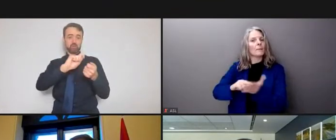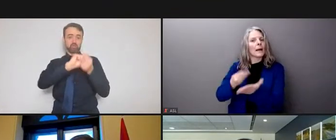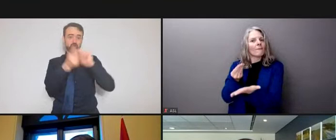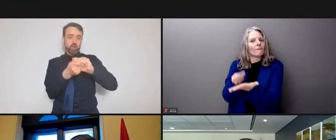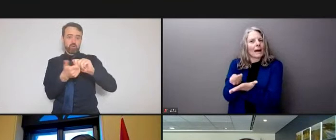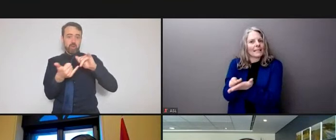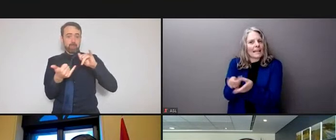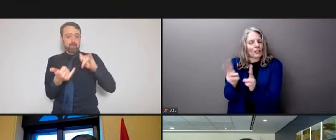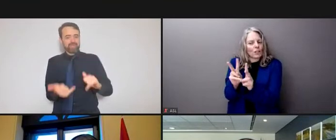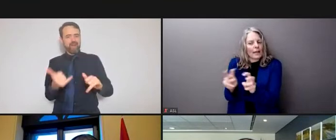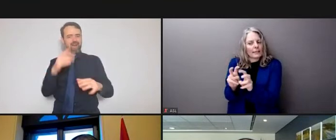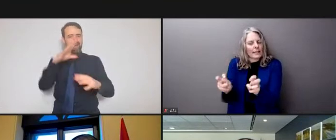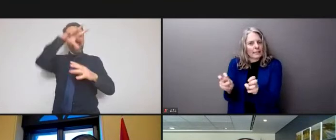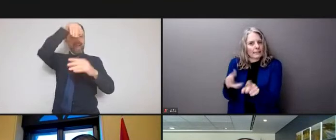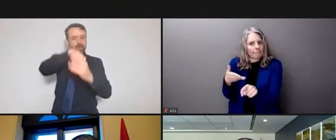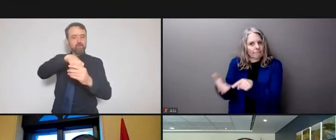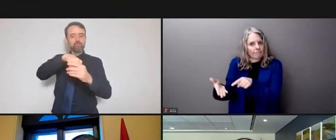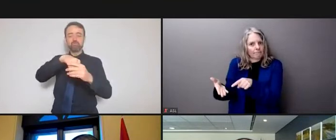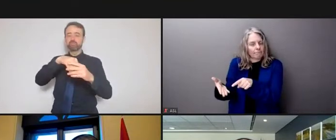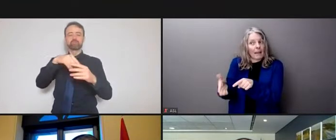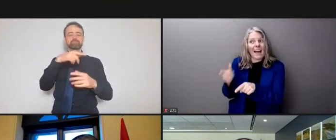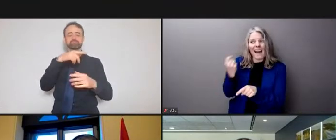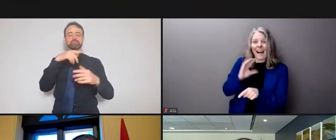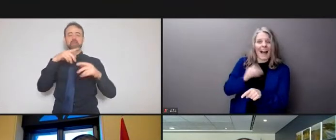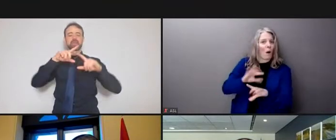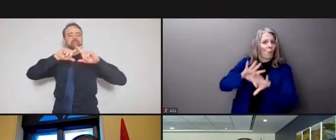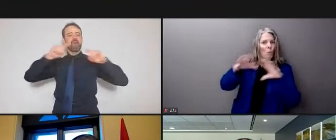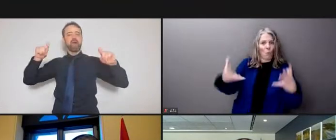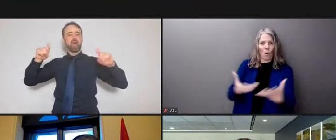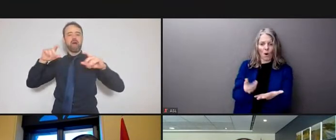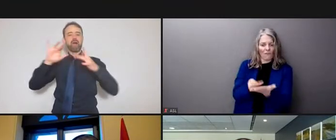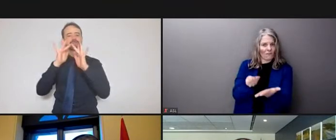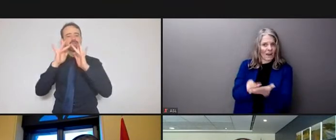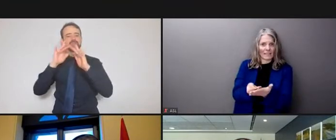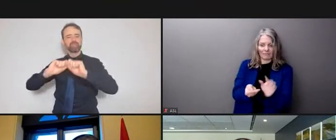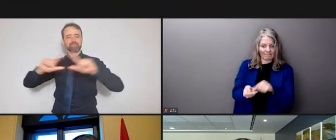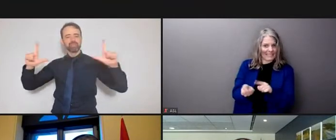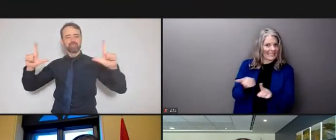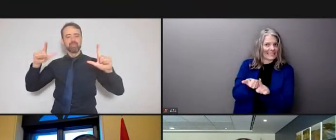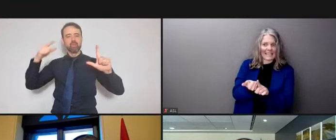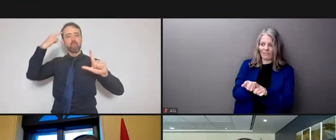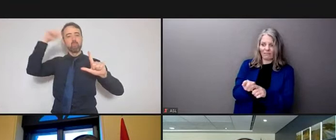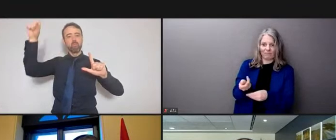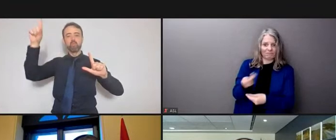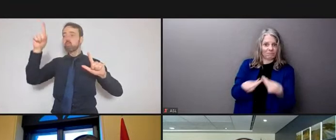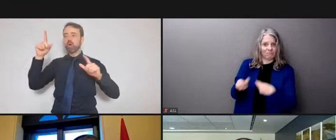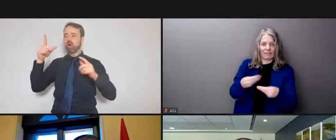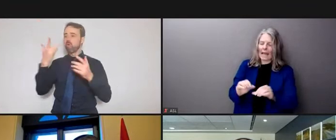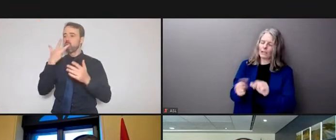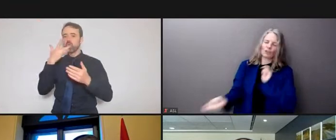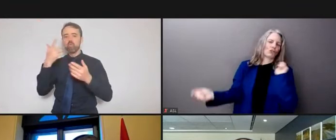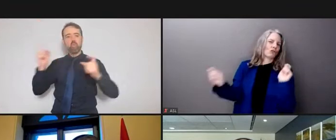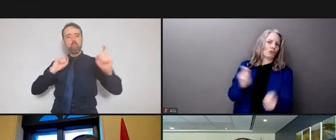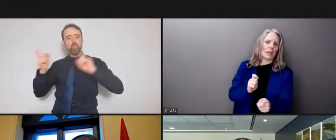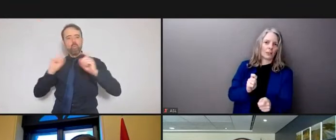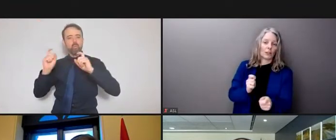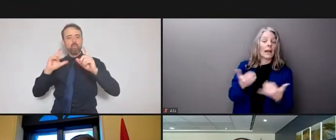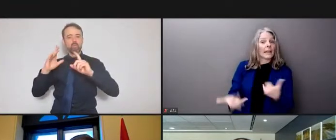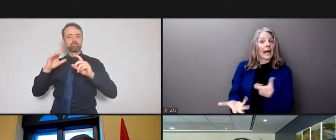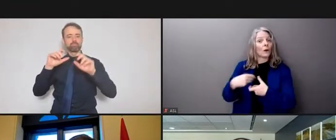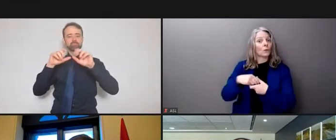les plateformes de socio-financement et le crypto